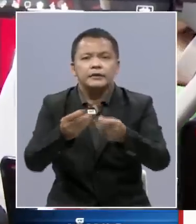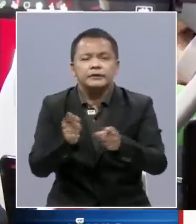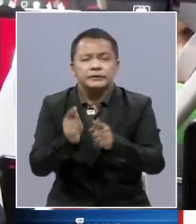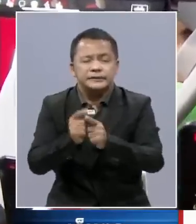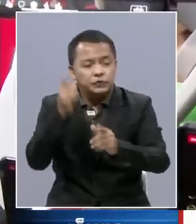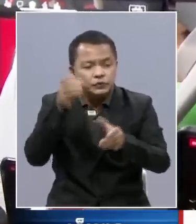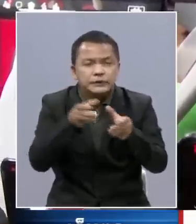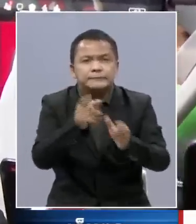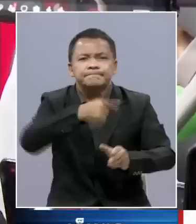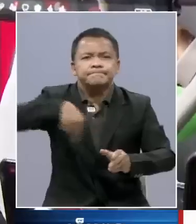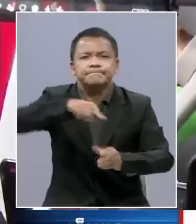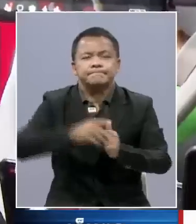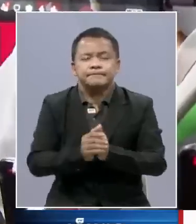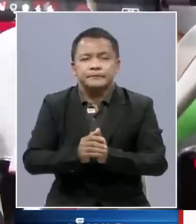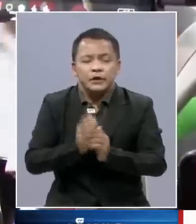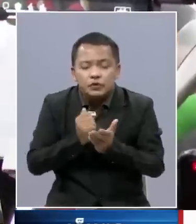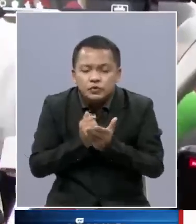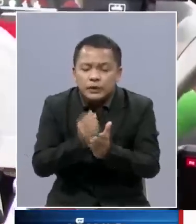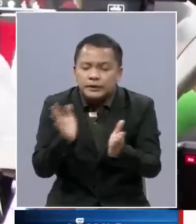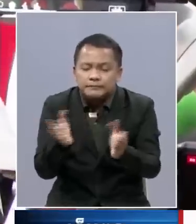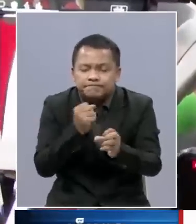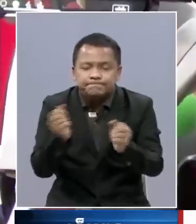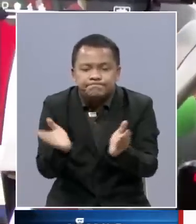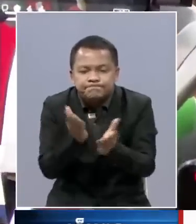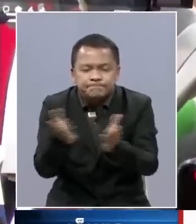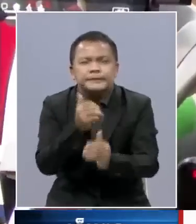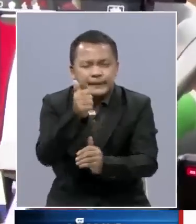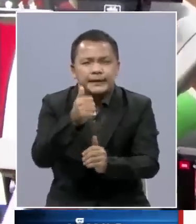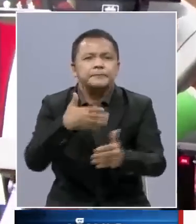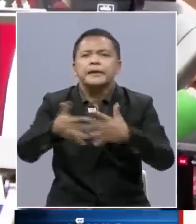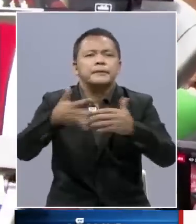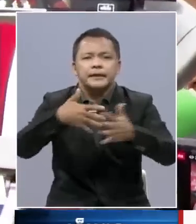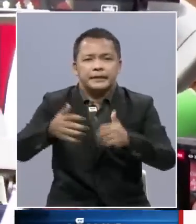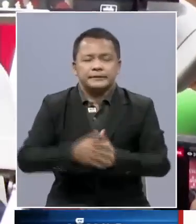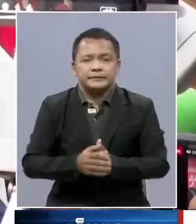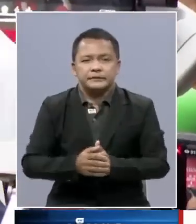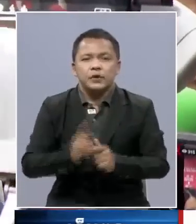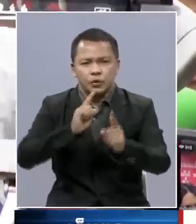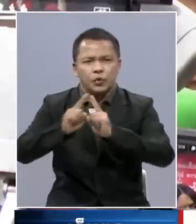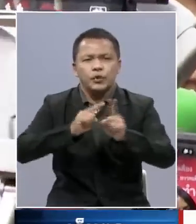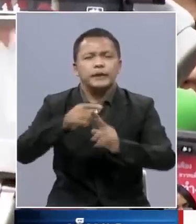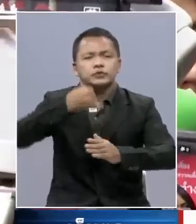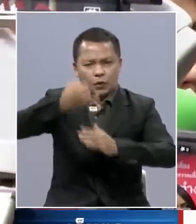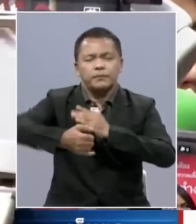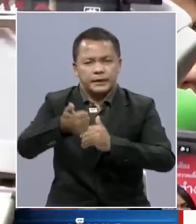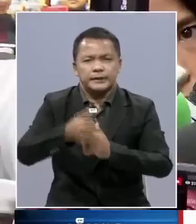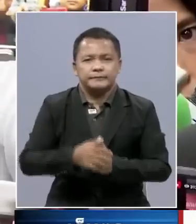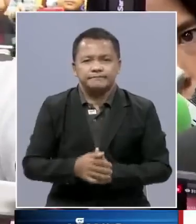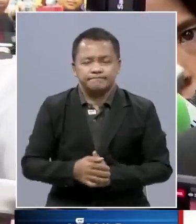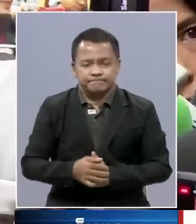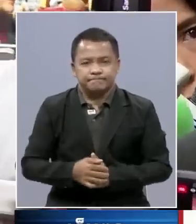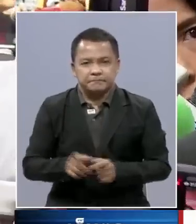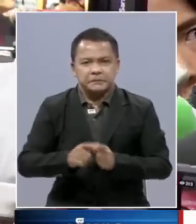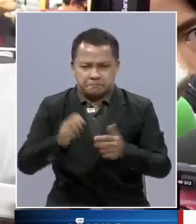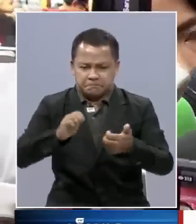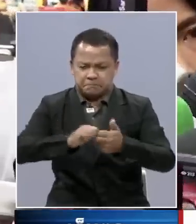ร้างซีนอะไรก็ค่อยไปทำทีหลังให้เรื่องนี้มันจบก่อนผมว่าพูดแค่นี้มันน่าจะจบนะ เออแล้วมัน